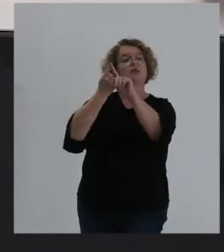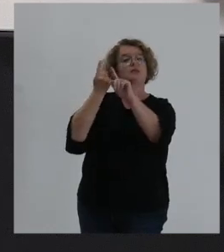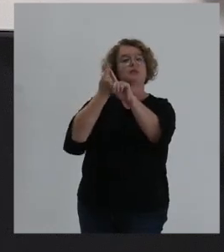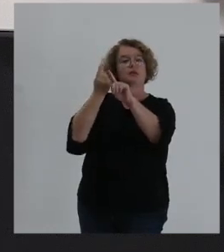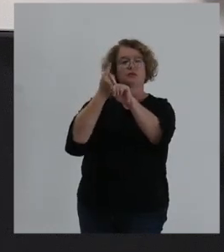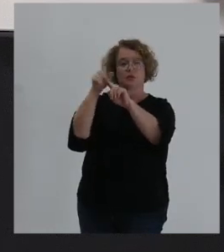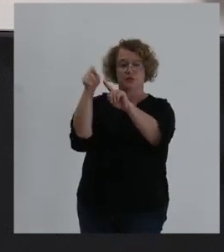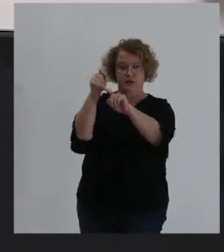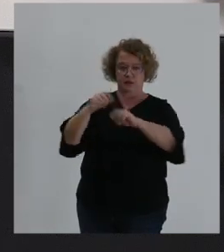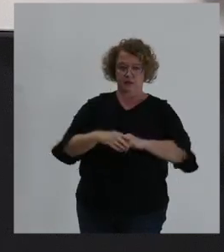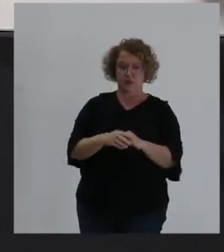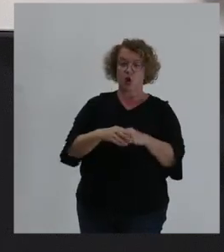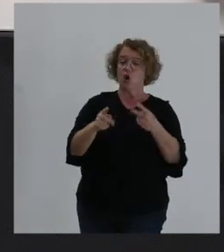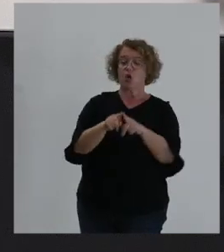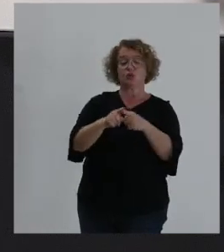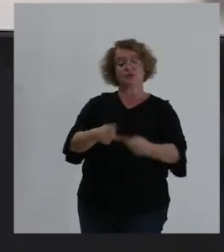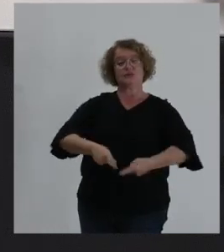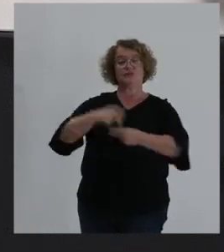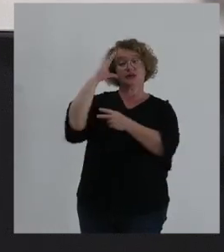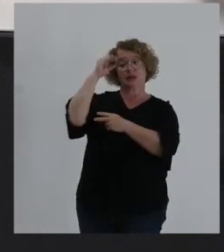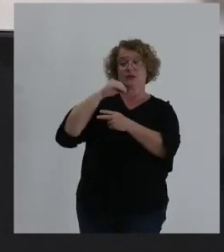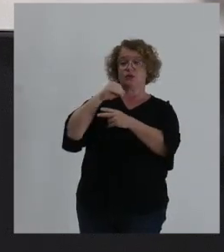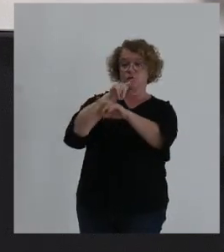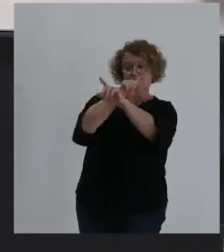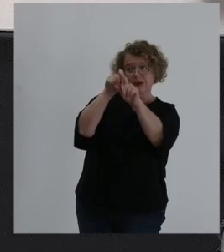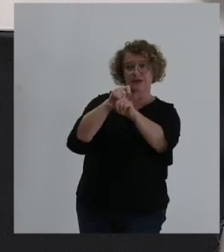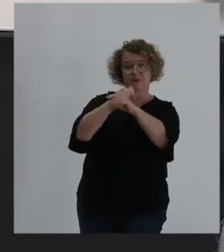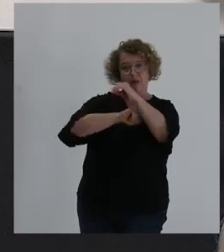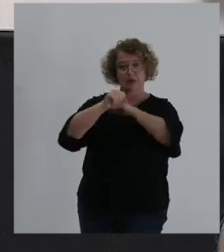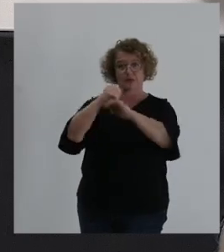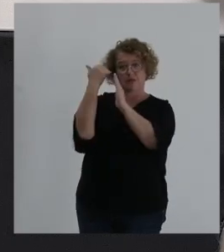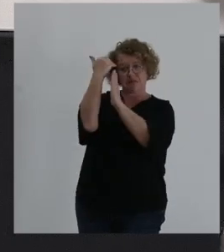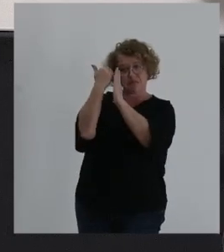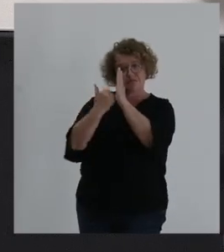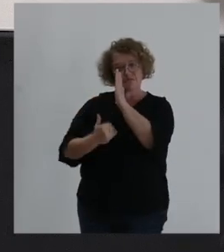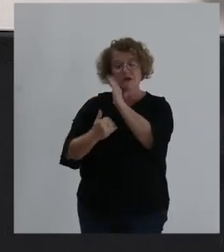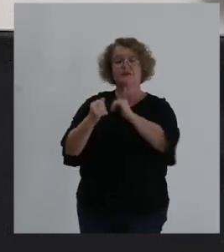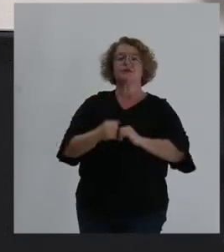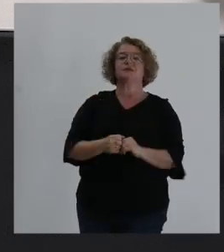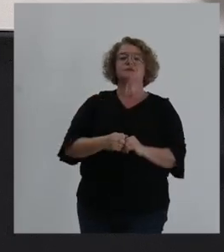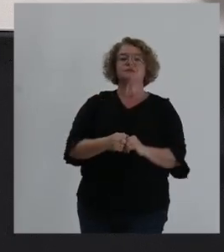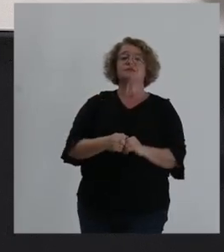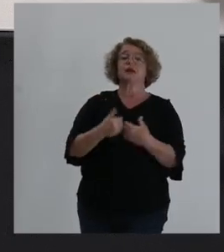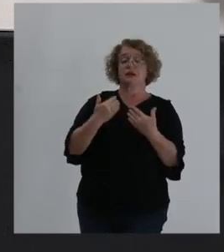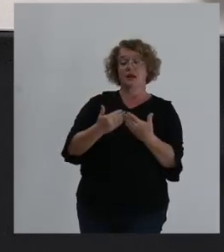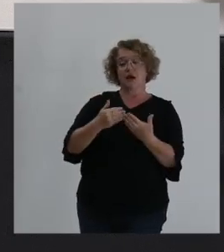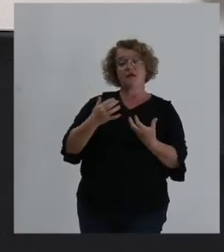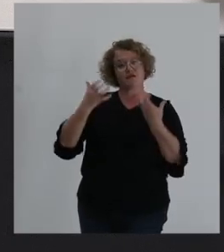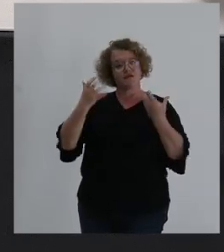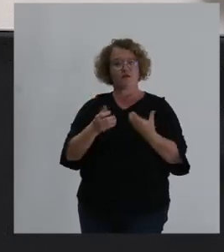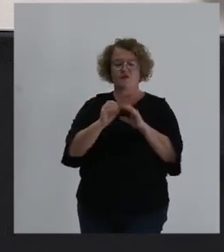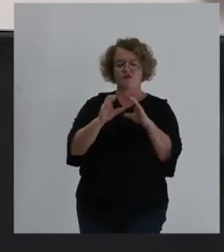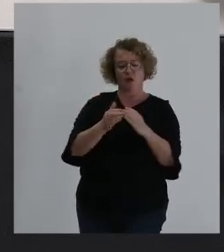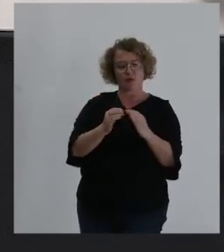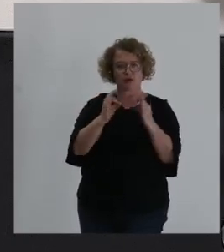sur le schéma de la vie étudiante, en respect de ce schéma, bien évidemment, tout en œuvre pour améliorer la réussite de nos